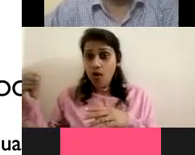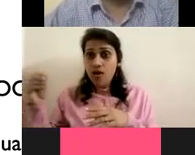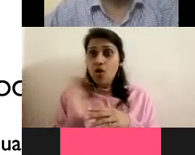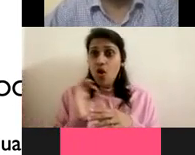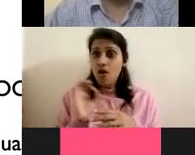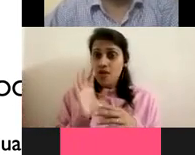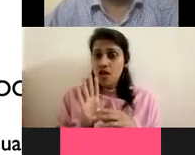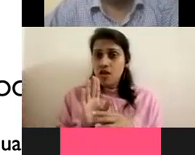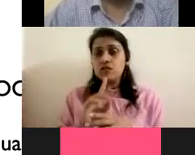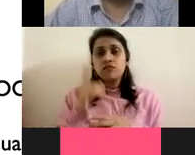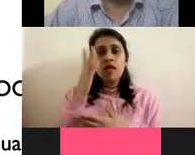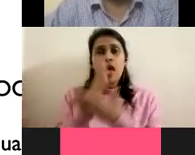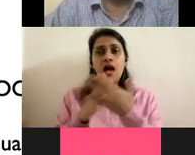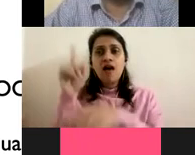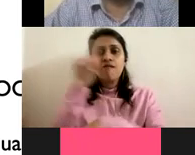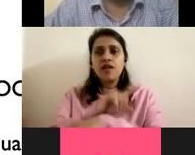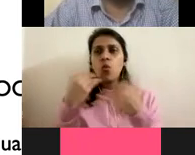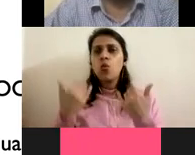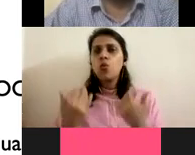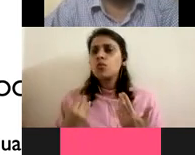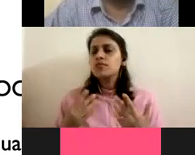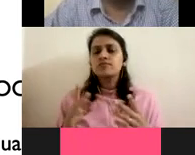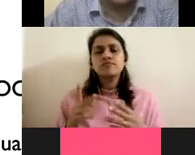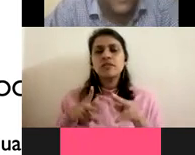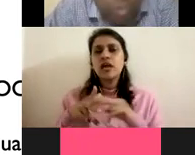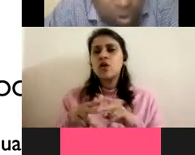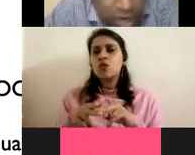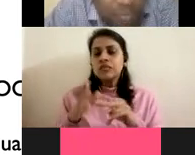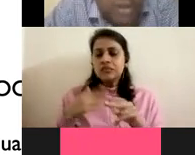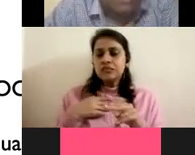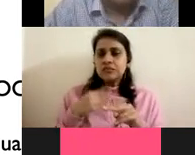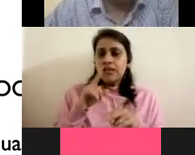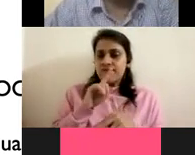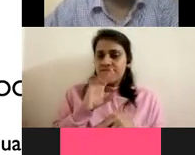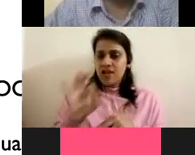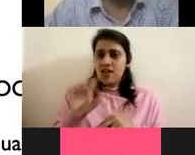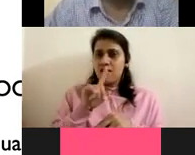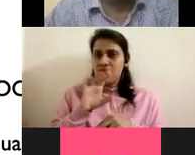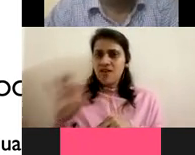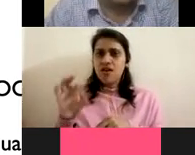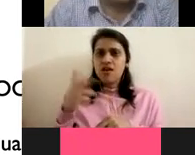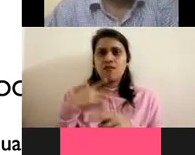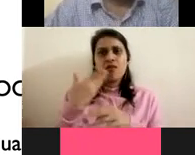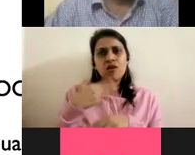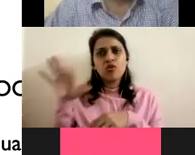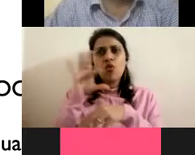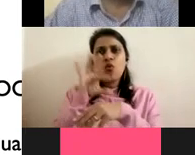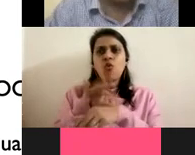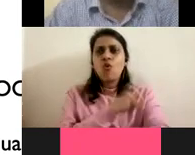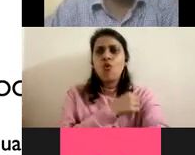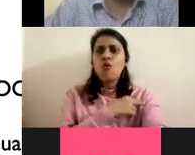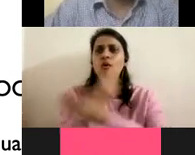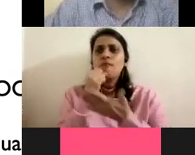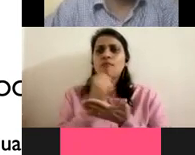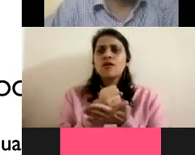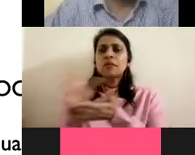देन उनको यदि हर हफ्ते लीव ऐसे हाफ ऑफ डे ले उनको लेना पड़े तो छुट्टी नहीं रहेगी फॉर